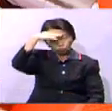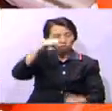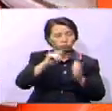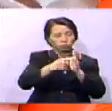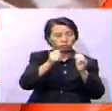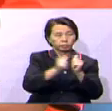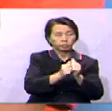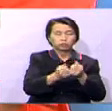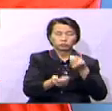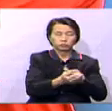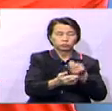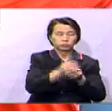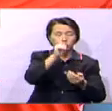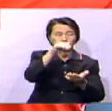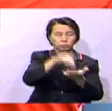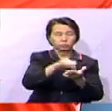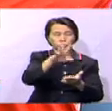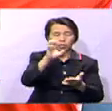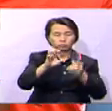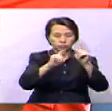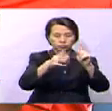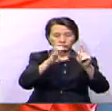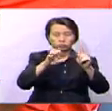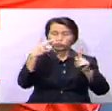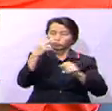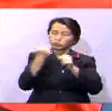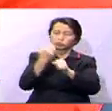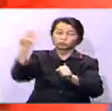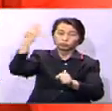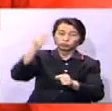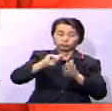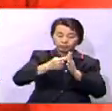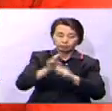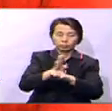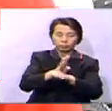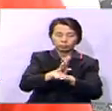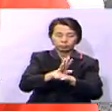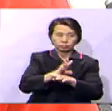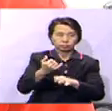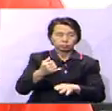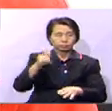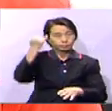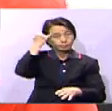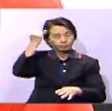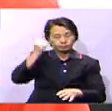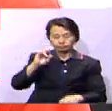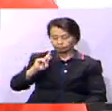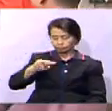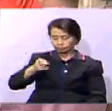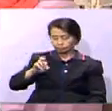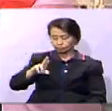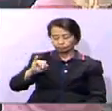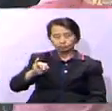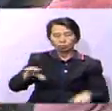hanya bermodalkan RM1,500 12 tahun lalu, pengasas GPC Hairul Hafizi Johari memulakan